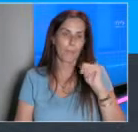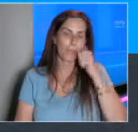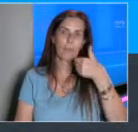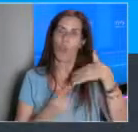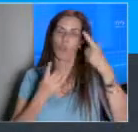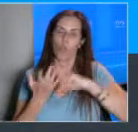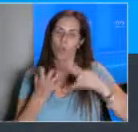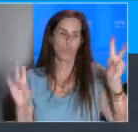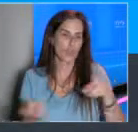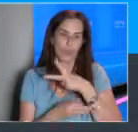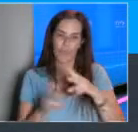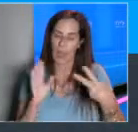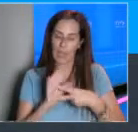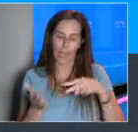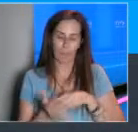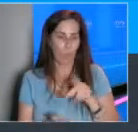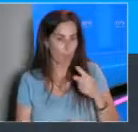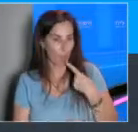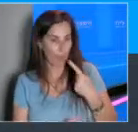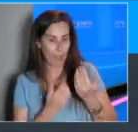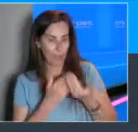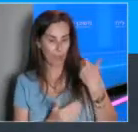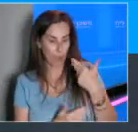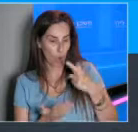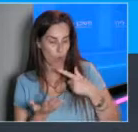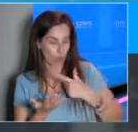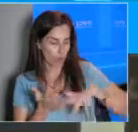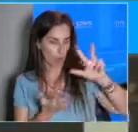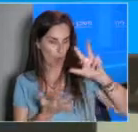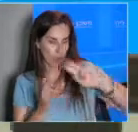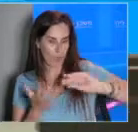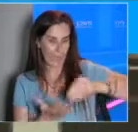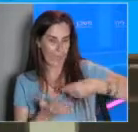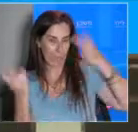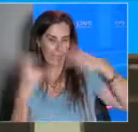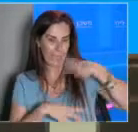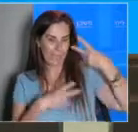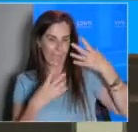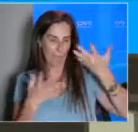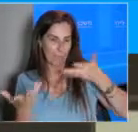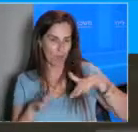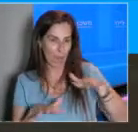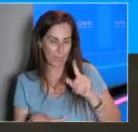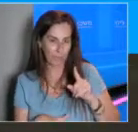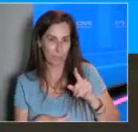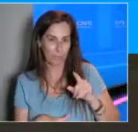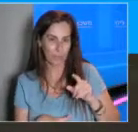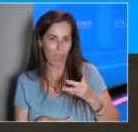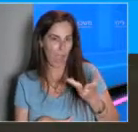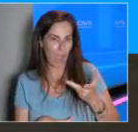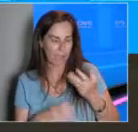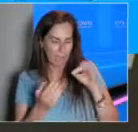חודש, אי אפשר לתכנן... אז אתה אומר שלפני 80 יום כשנחתם ההסכם הקואליציוני הנפתל,